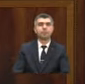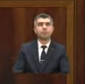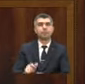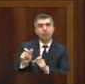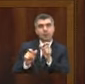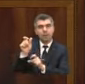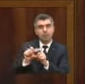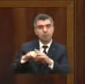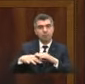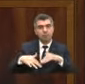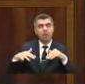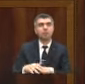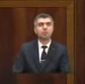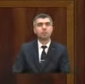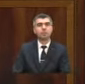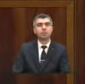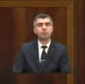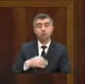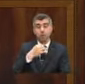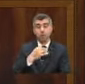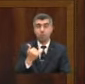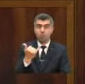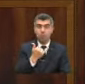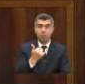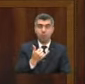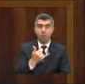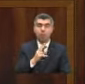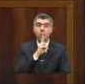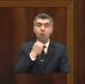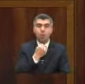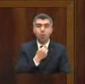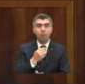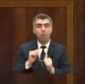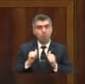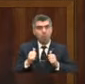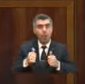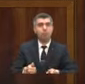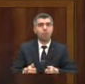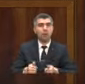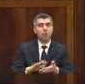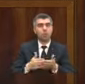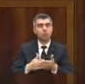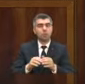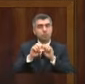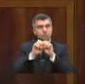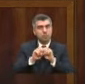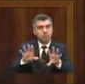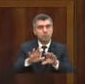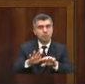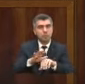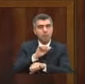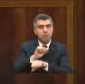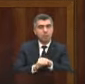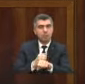السيدات والسادة، أريد أن أؤكد مرة أخرى على أن الحكومة معبأة باش تنزل هذا الورش للتغطية الصحية